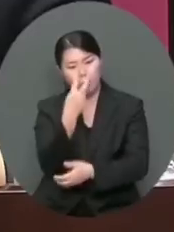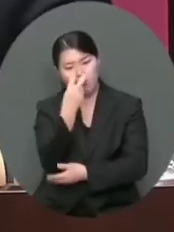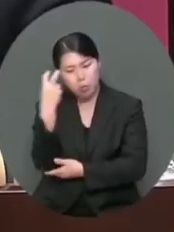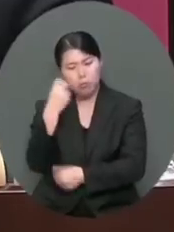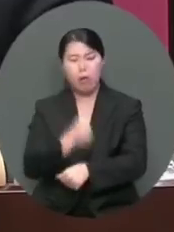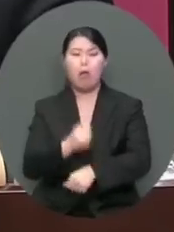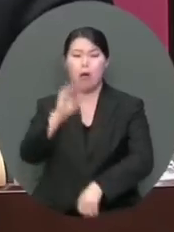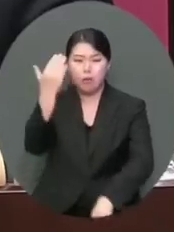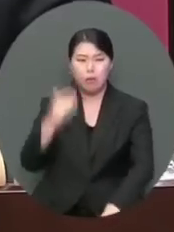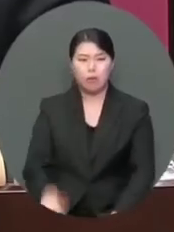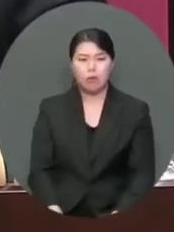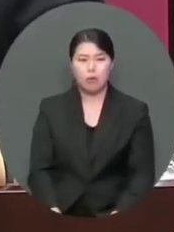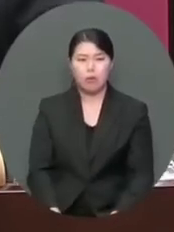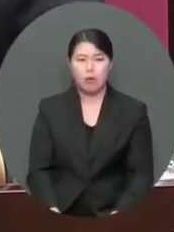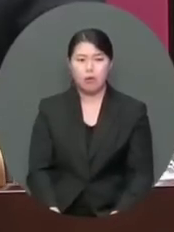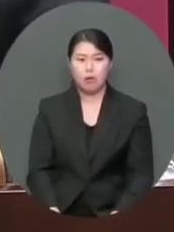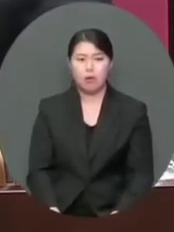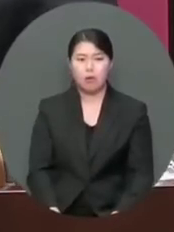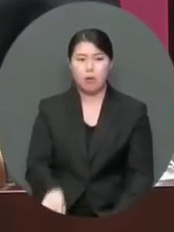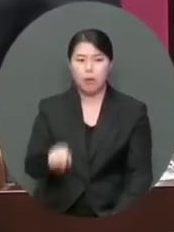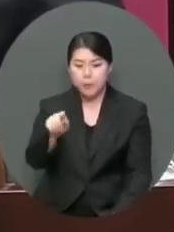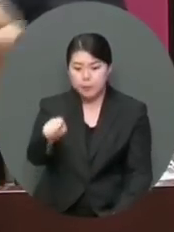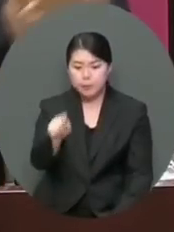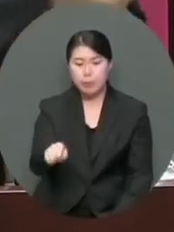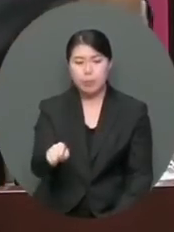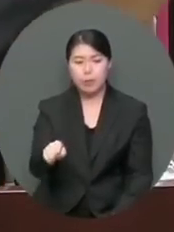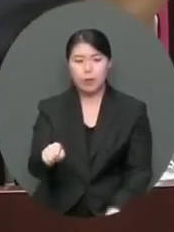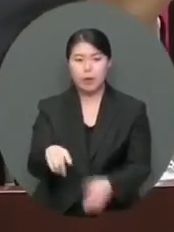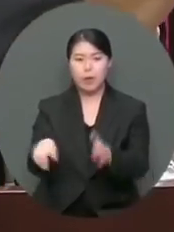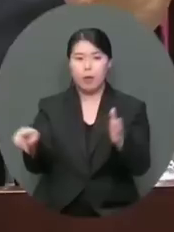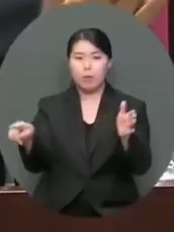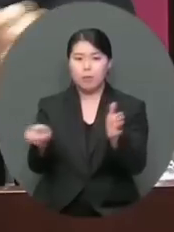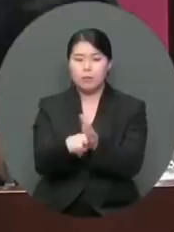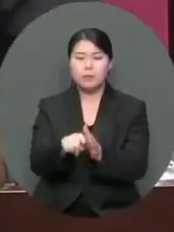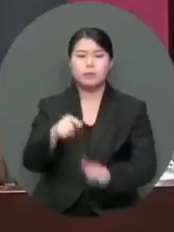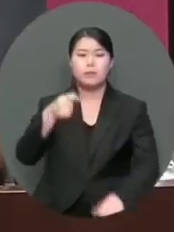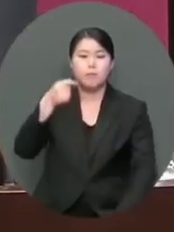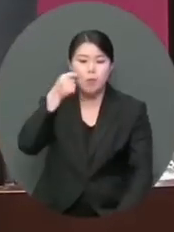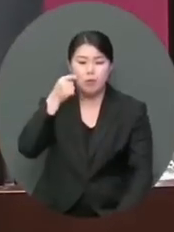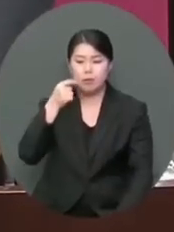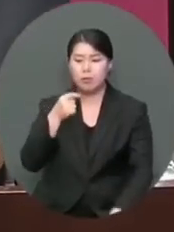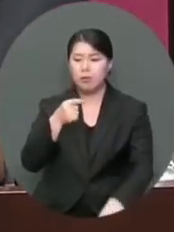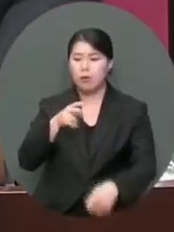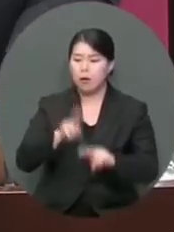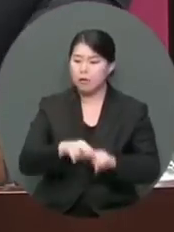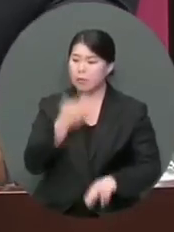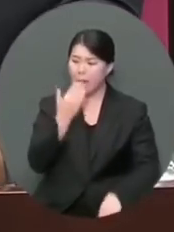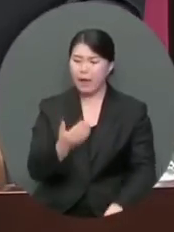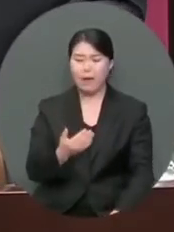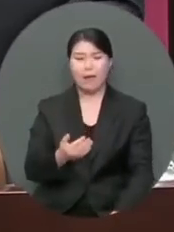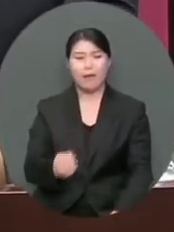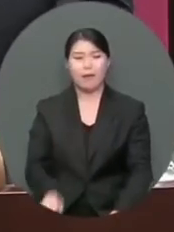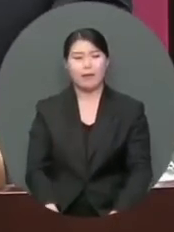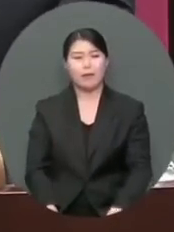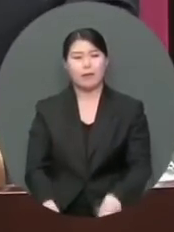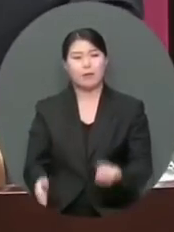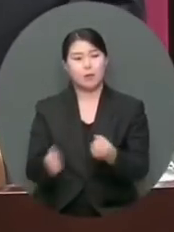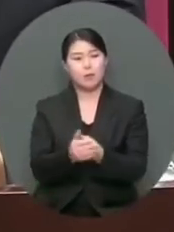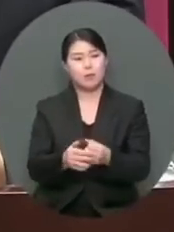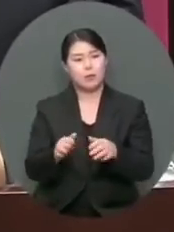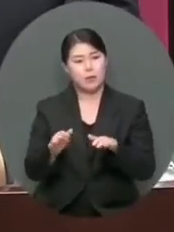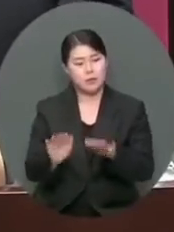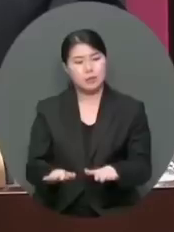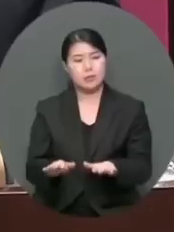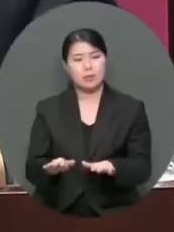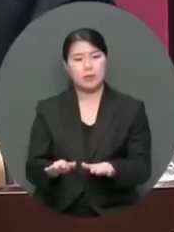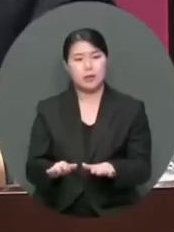해야죠. 어떻게 그 사람들의 선의를 믿고 어떻게 우리가 앉아 있습니까? 그렇게 하고 있다고 생각하는